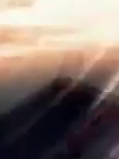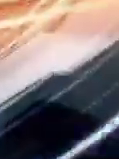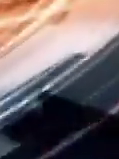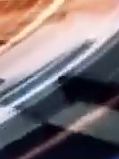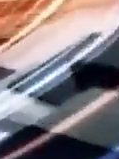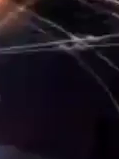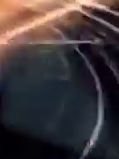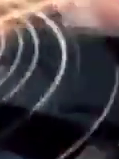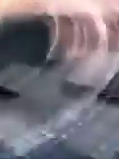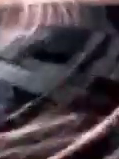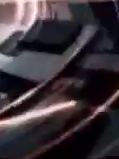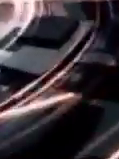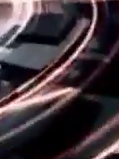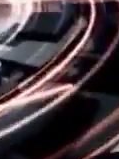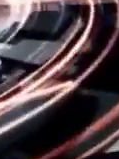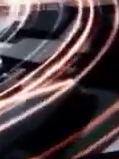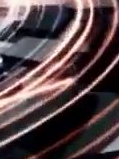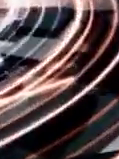берсін.